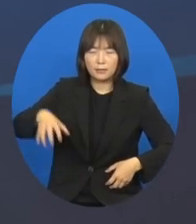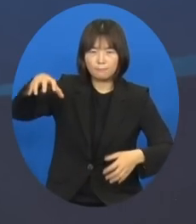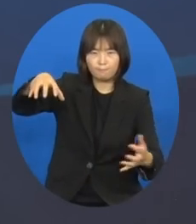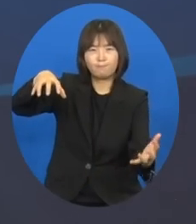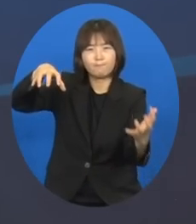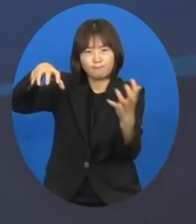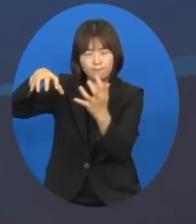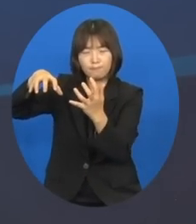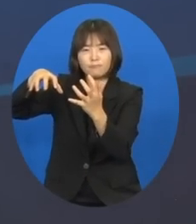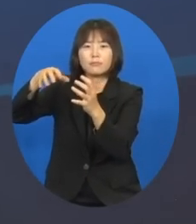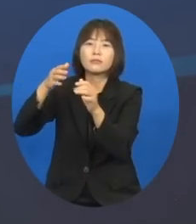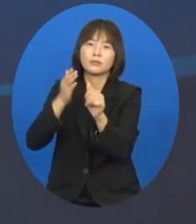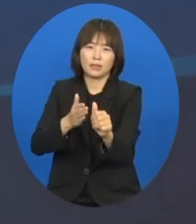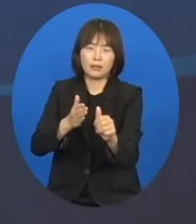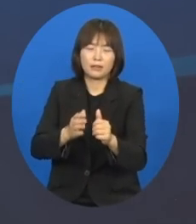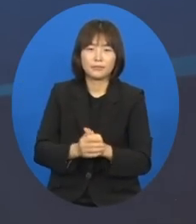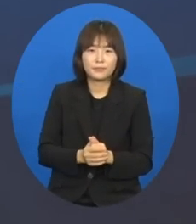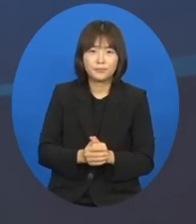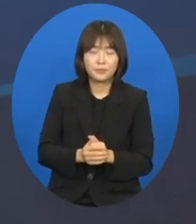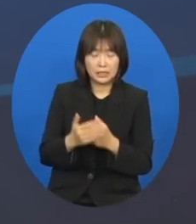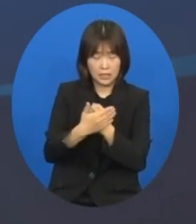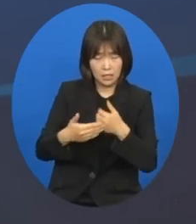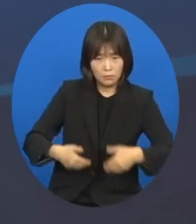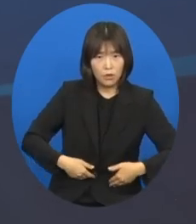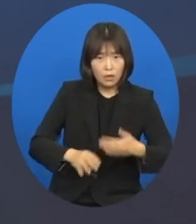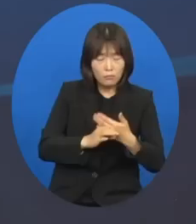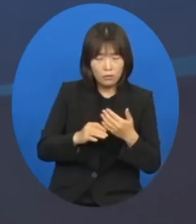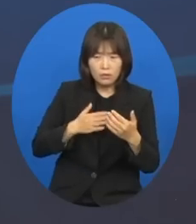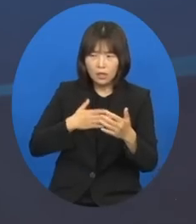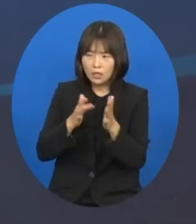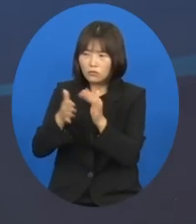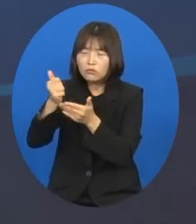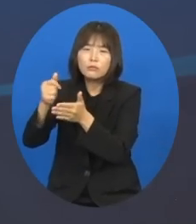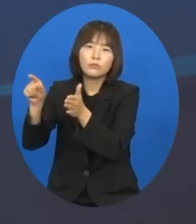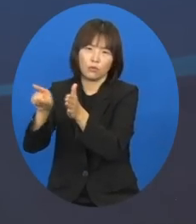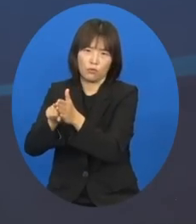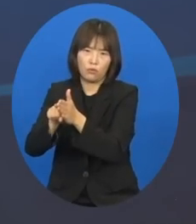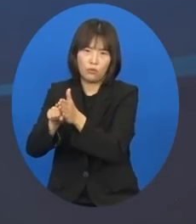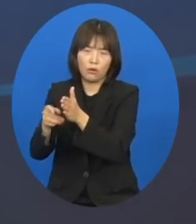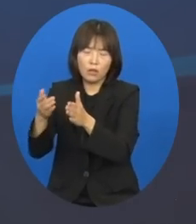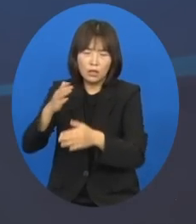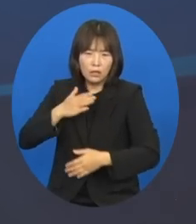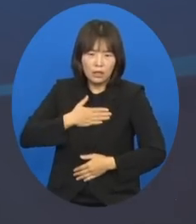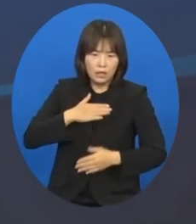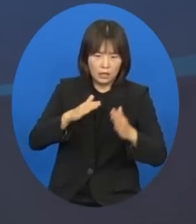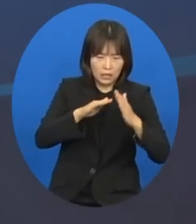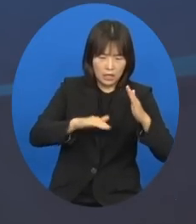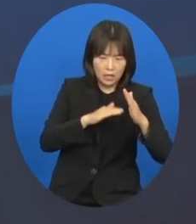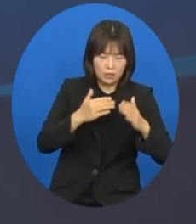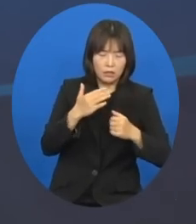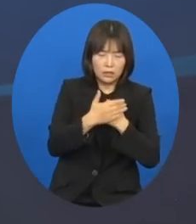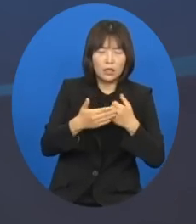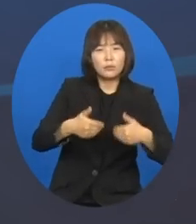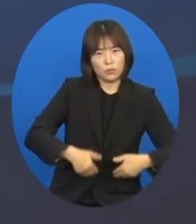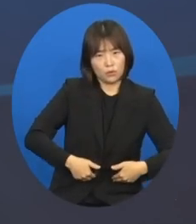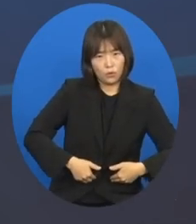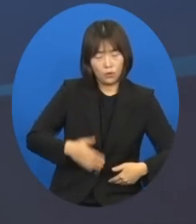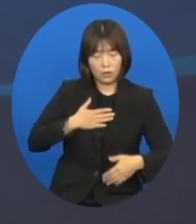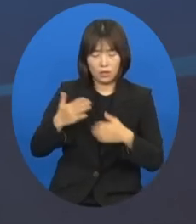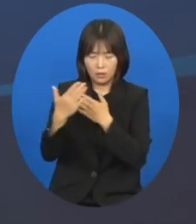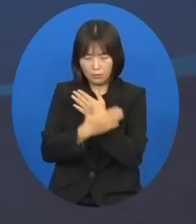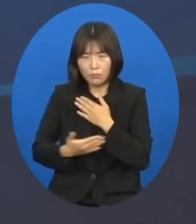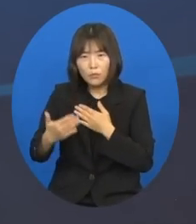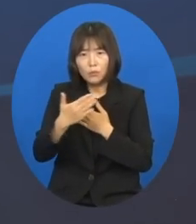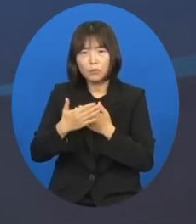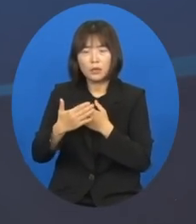은혜가 필요하시다면 나는 예수님을 믿는데 여전히 내가 가정의 은혜가 필요하고 내 육신의 은혜가